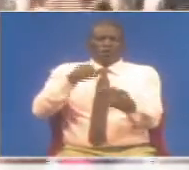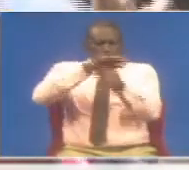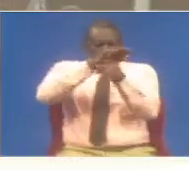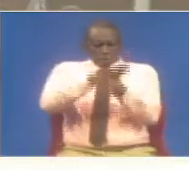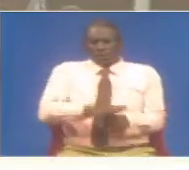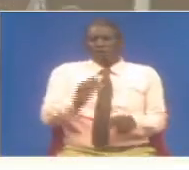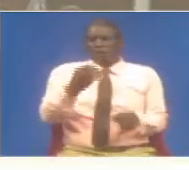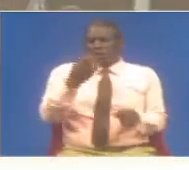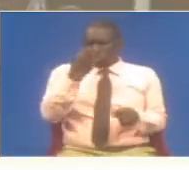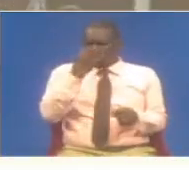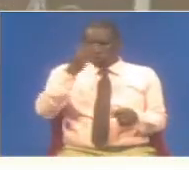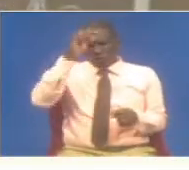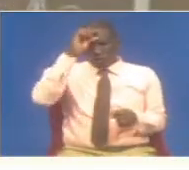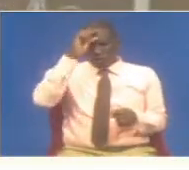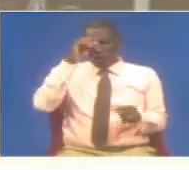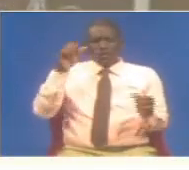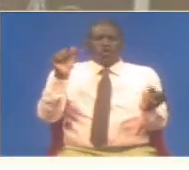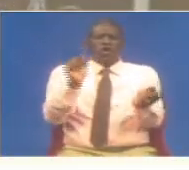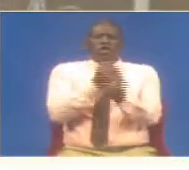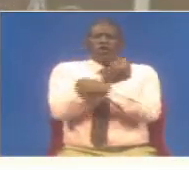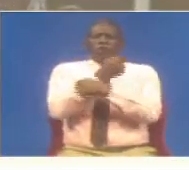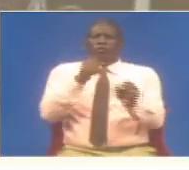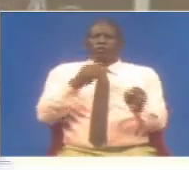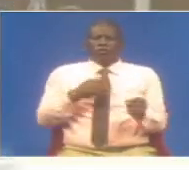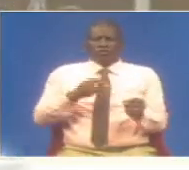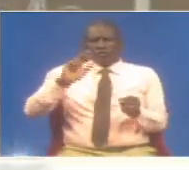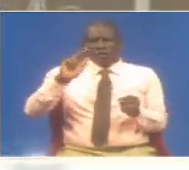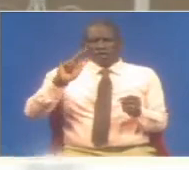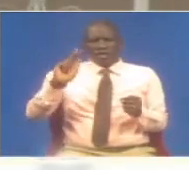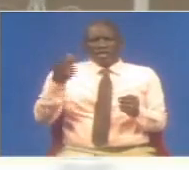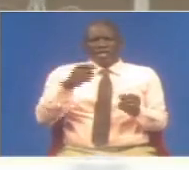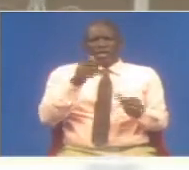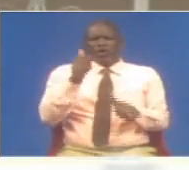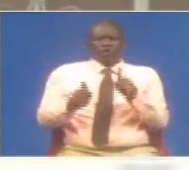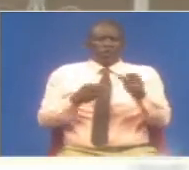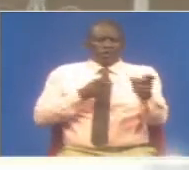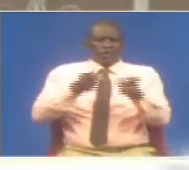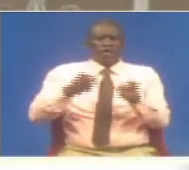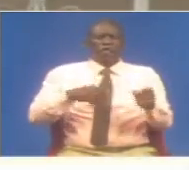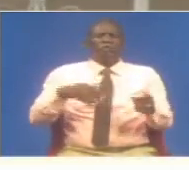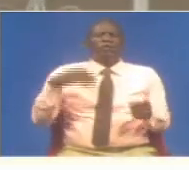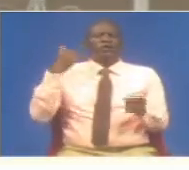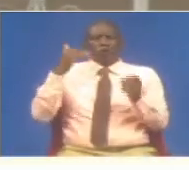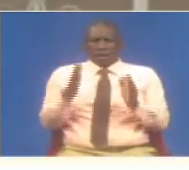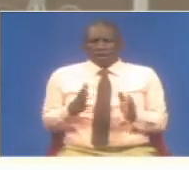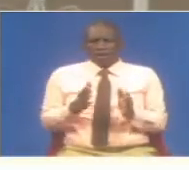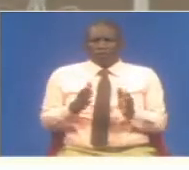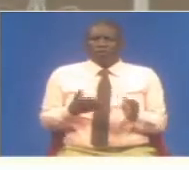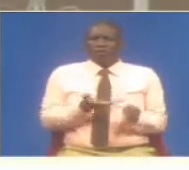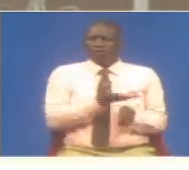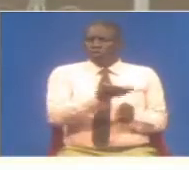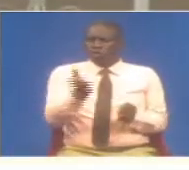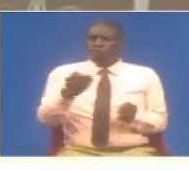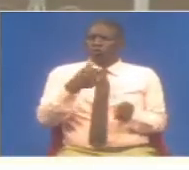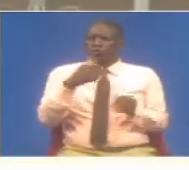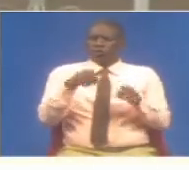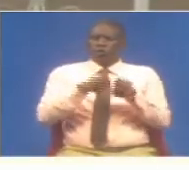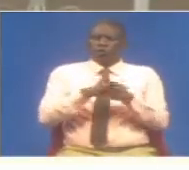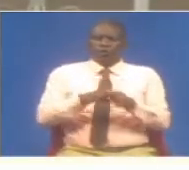Ruto. Hatuwezi kuwa na Kenya ambaye inatawaliwa na wezi, ambao vile vile